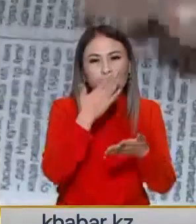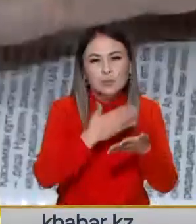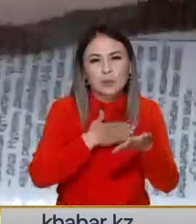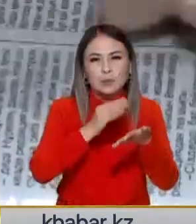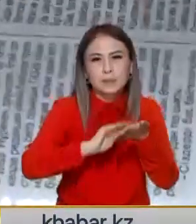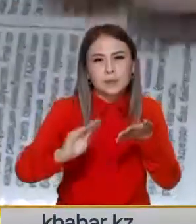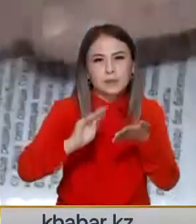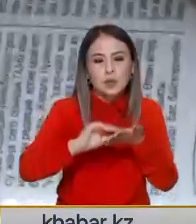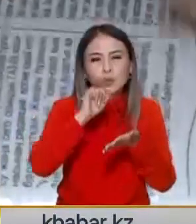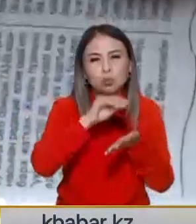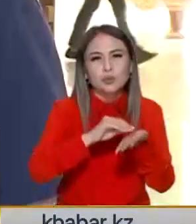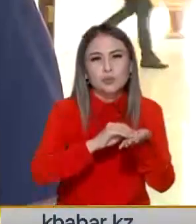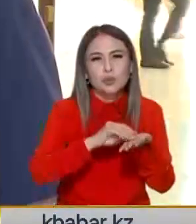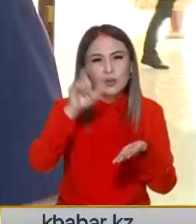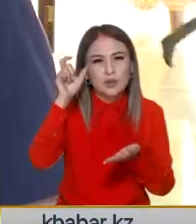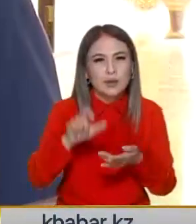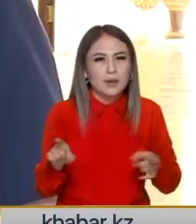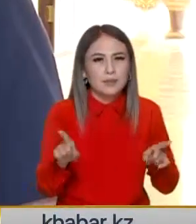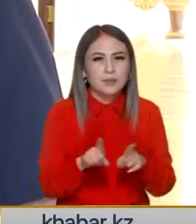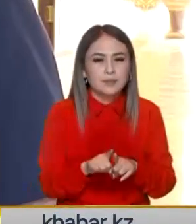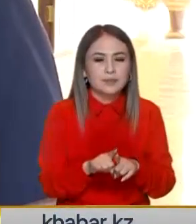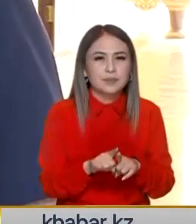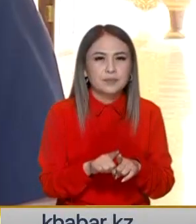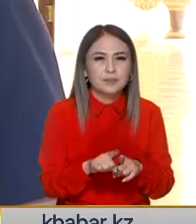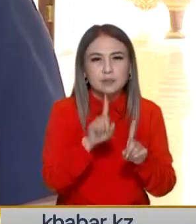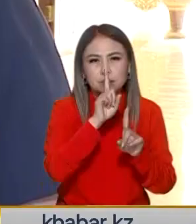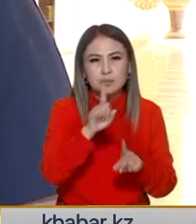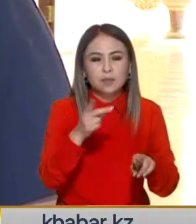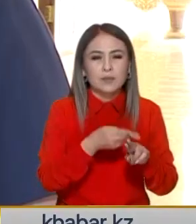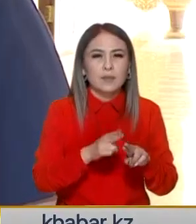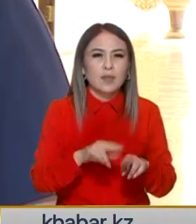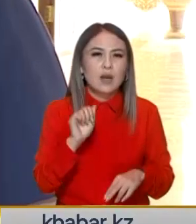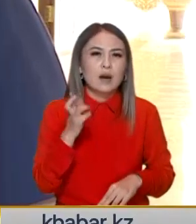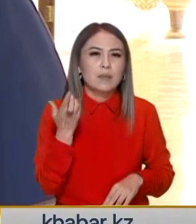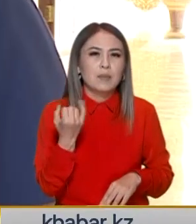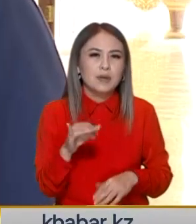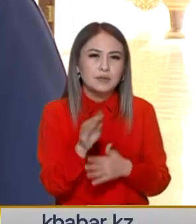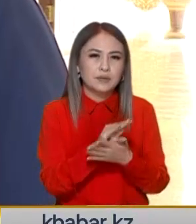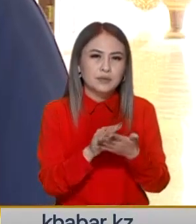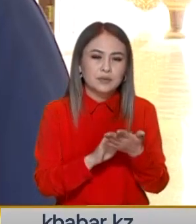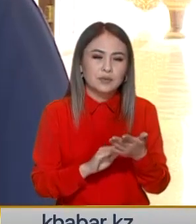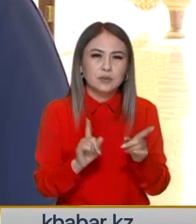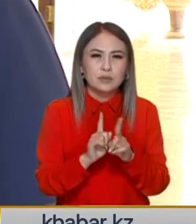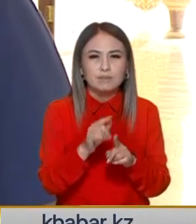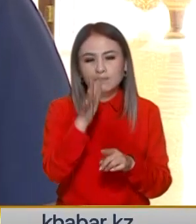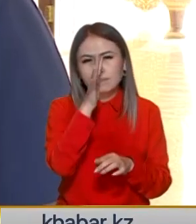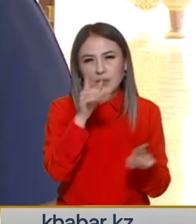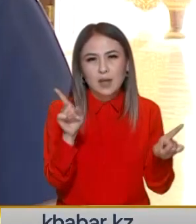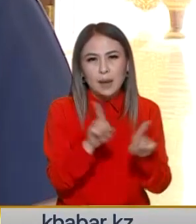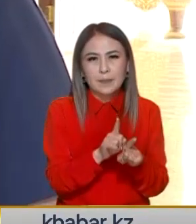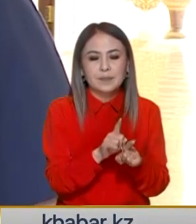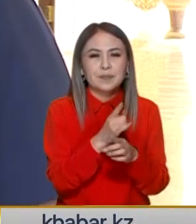қалама жүйрік журналистігі тағы бар. Қасымхан атаның шығармашылығының ерекшелігі бұл кісі абай жырларын, Масқұтты, ғазім әңгімесін,